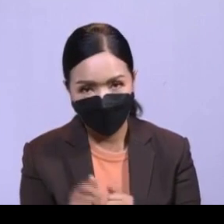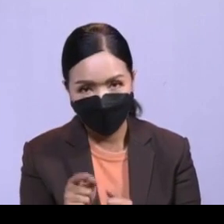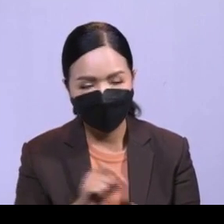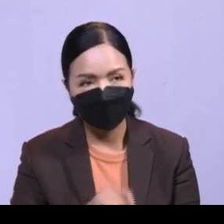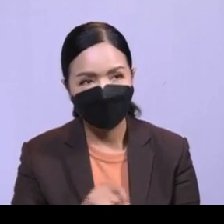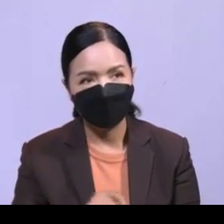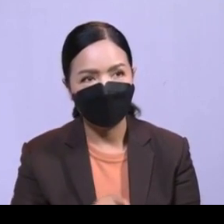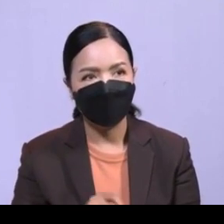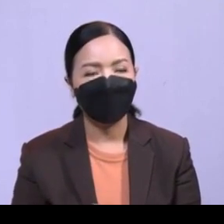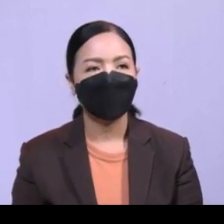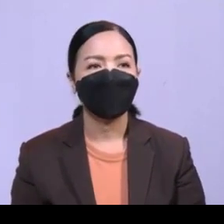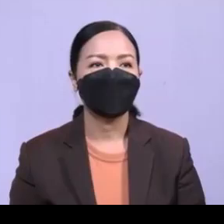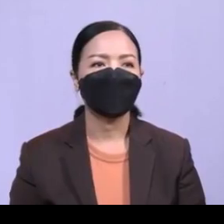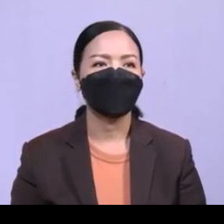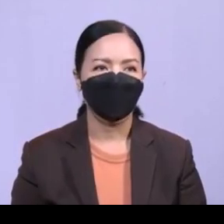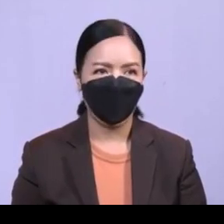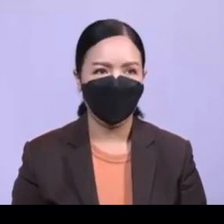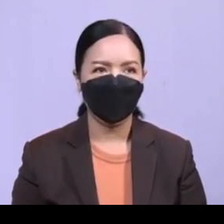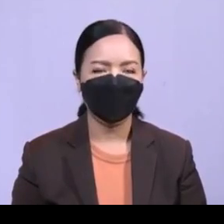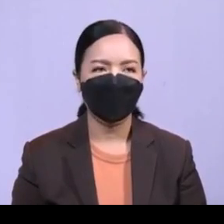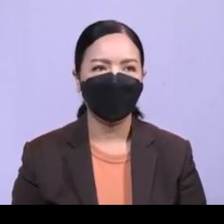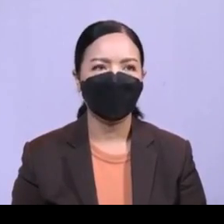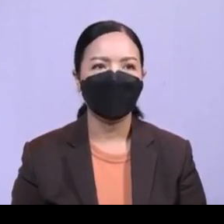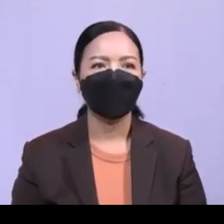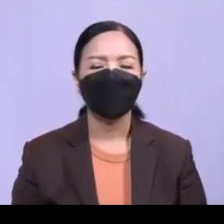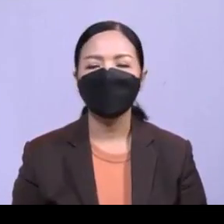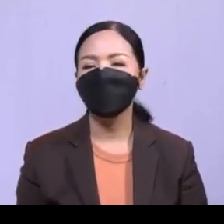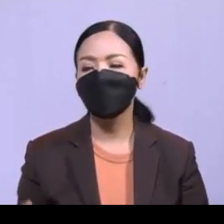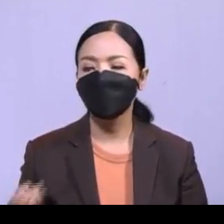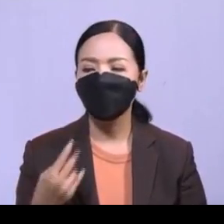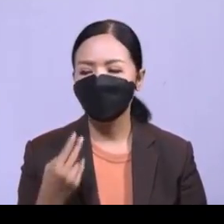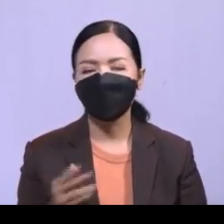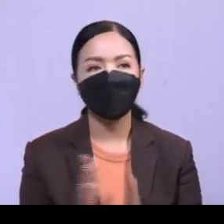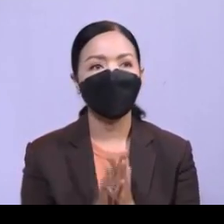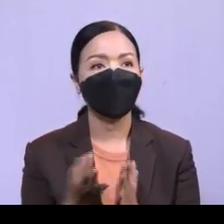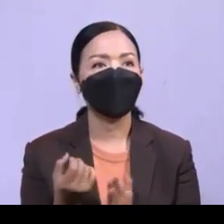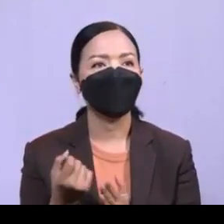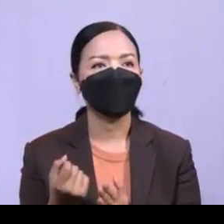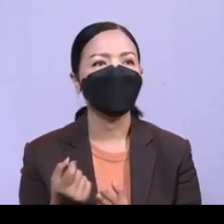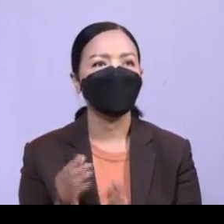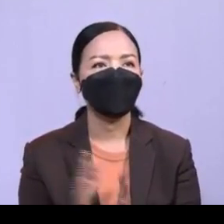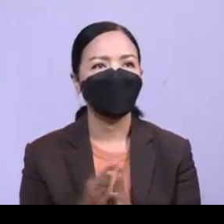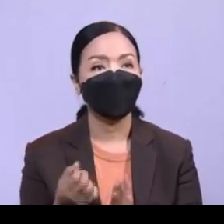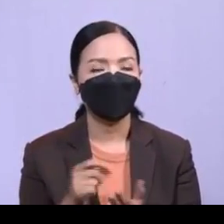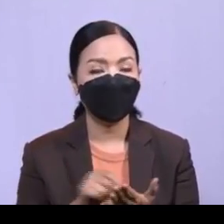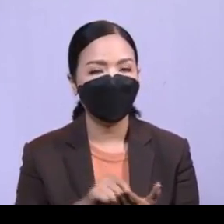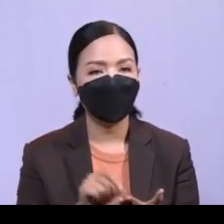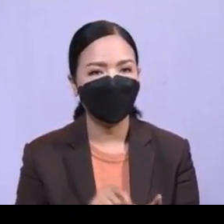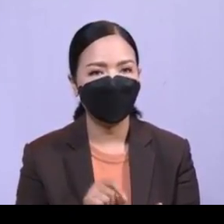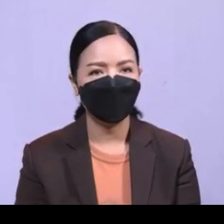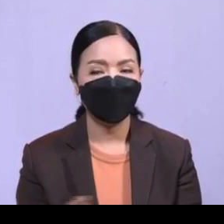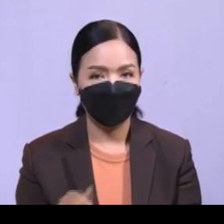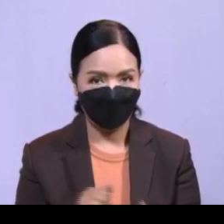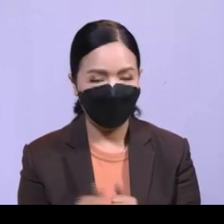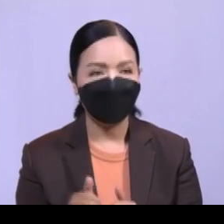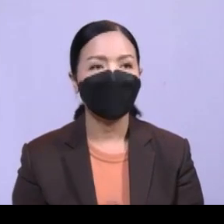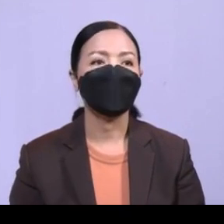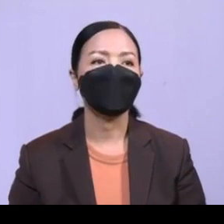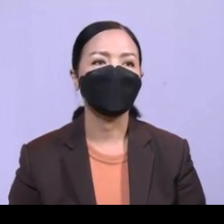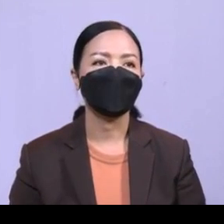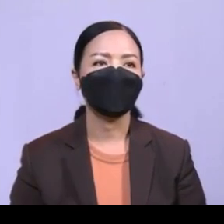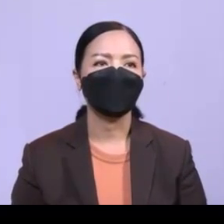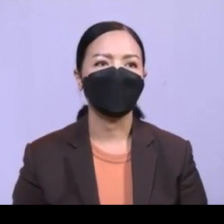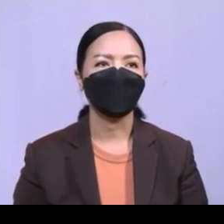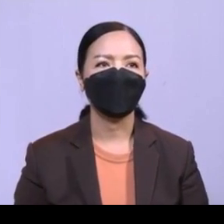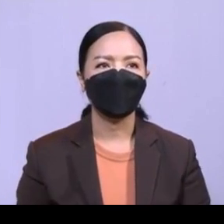ไม่รู้นะ คุณจดแล้วคุณไปบอกคุณผู้ชมที่ชมผ่านทาง Facebook Live ไปนะนี่เขาความหวังอยู่ที่คุณเหมือนกันนะคุณจามอนนะ ครับผมนะฮะคือหลังจากคลิปวิดีโ